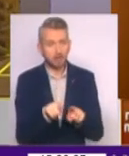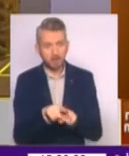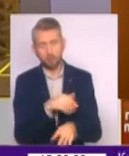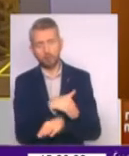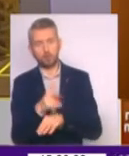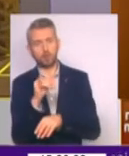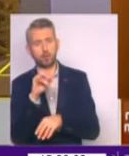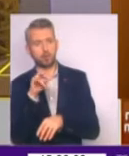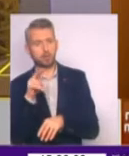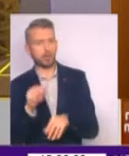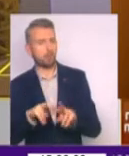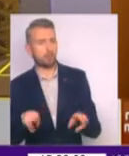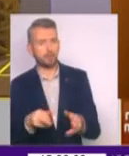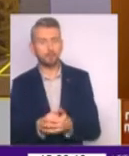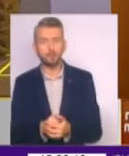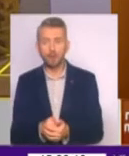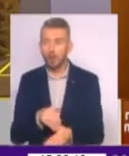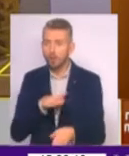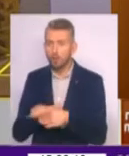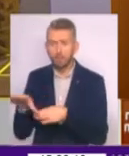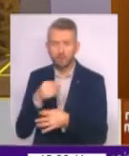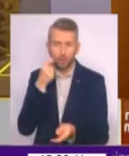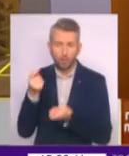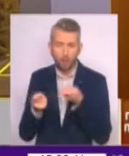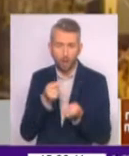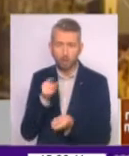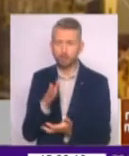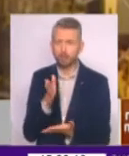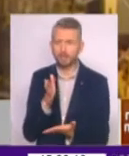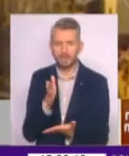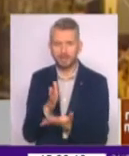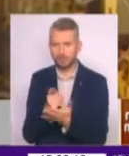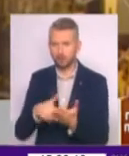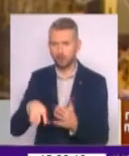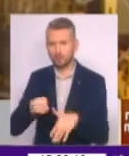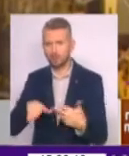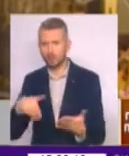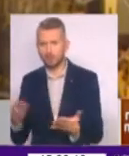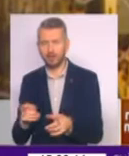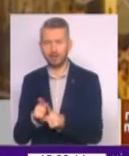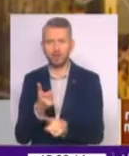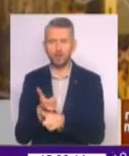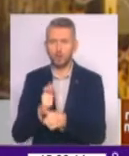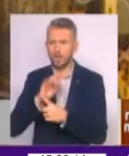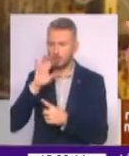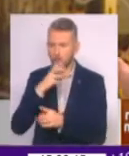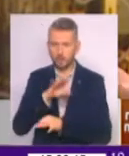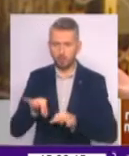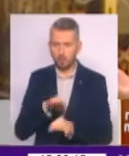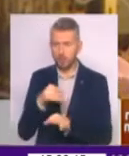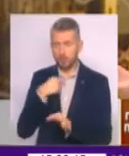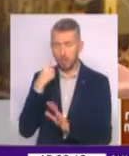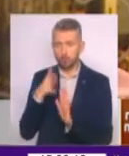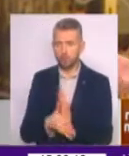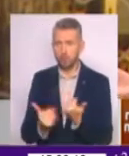вулиці Кулібіна. Ну, тобто повністю всі ці нюанси, вони дійсно є з усіх сторін такі досить серйозні проекти. Я так розумію, що